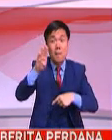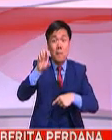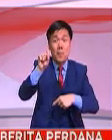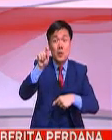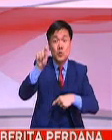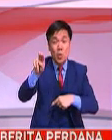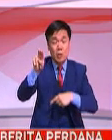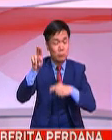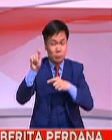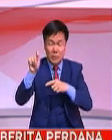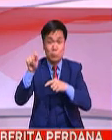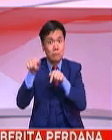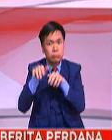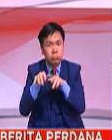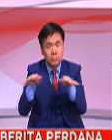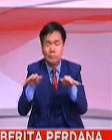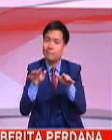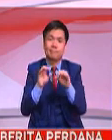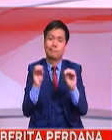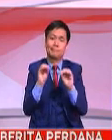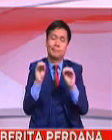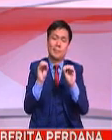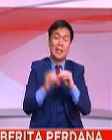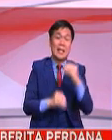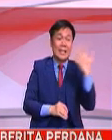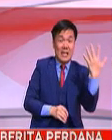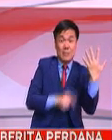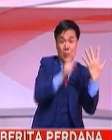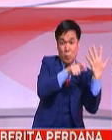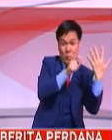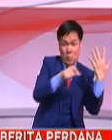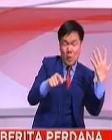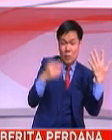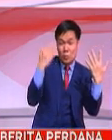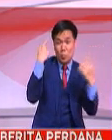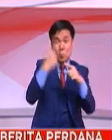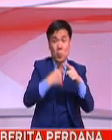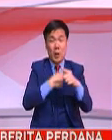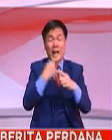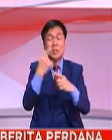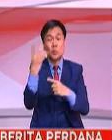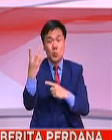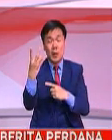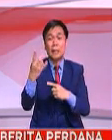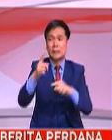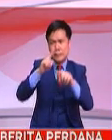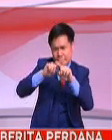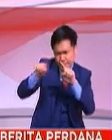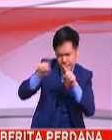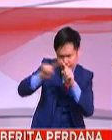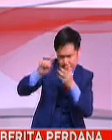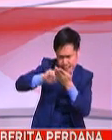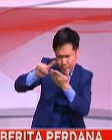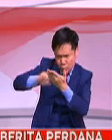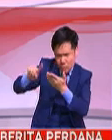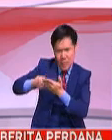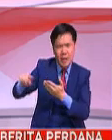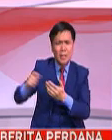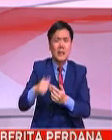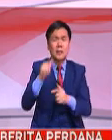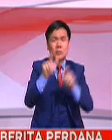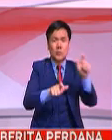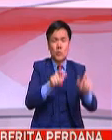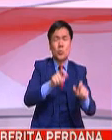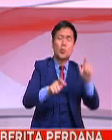Kesihatan Datuk Dr. Nor Azmi Ghazali berkata, 5 kes dikesan pada Julai lalu selepas saringan dilakukan terhadap pekerja